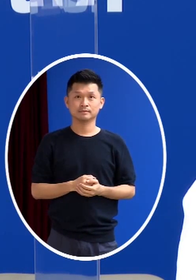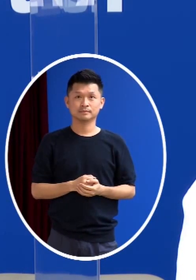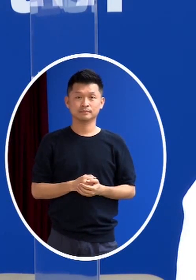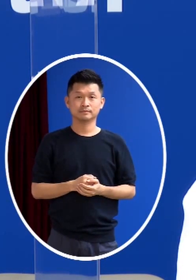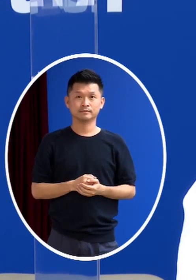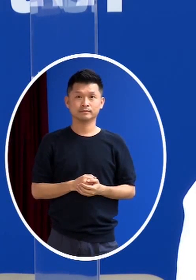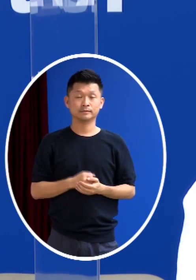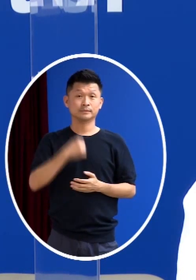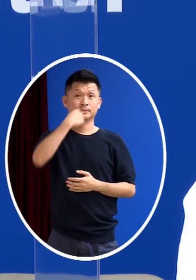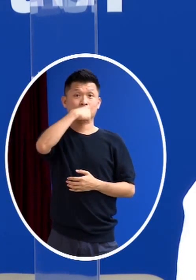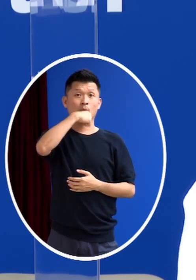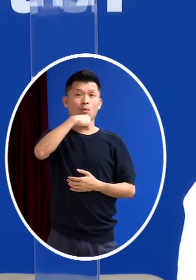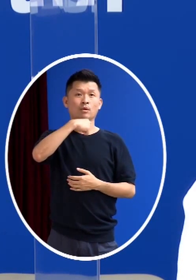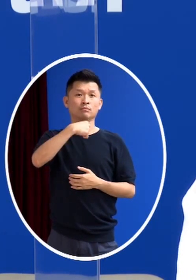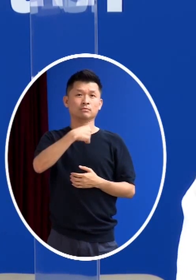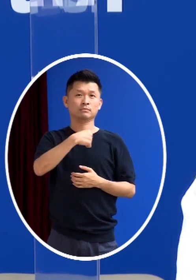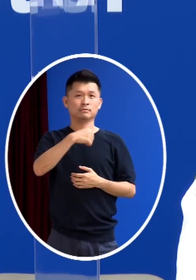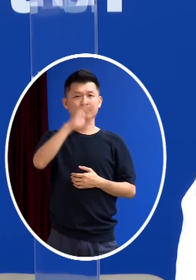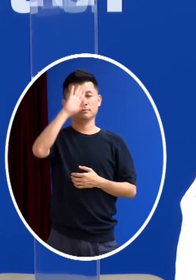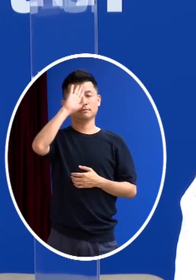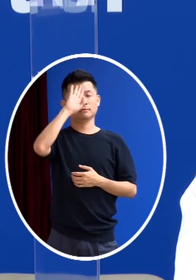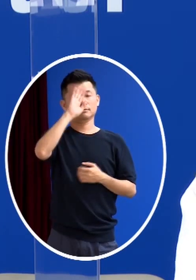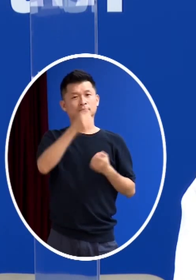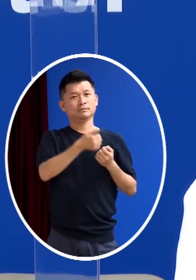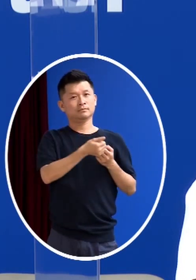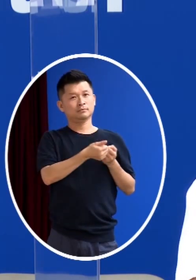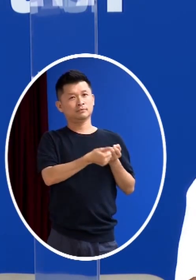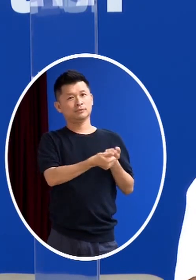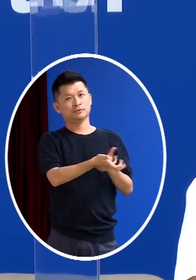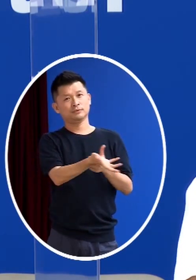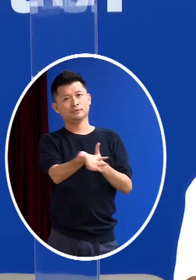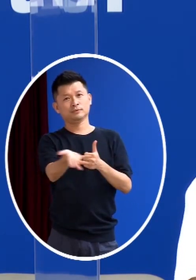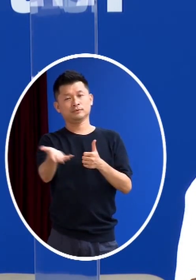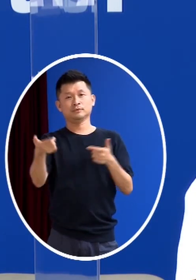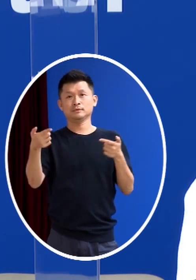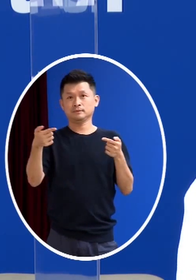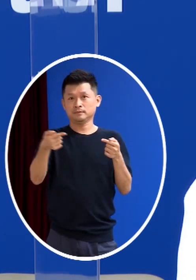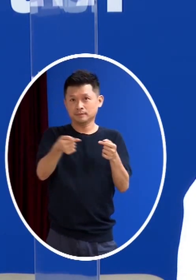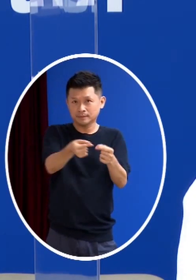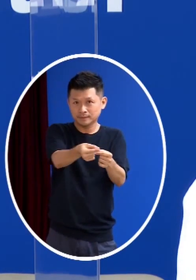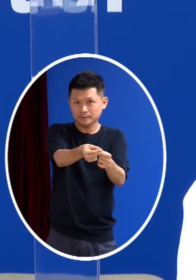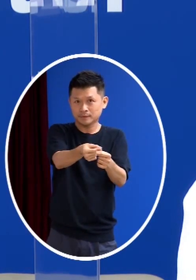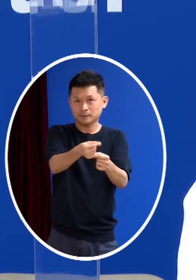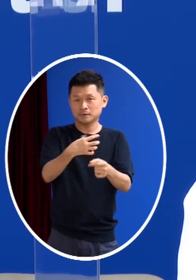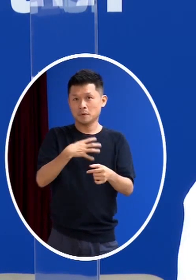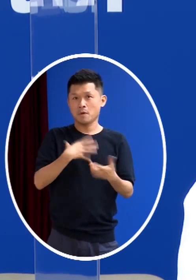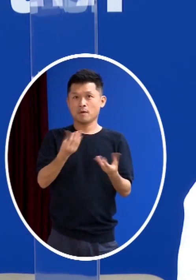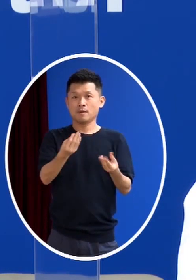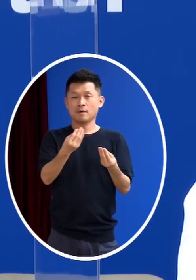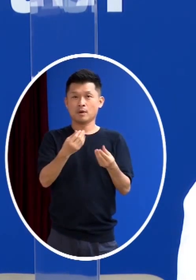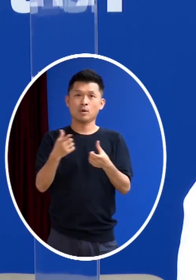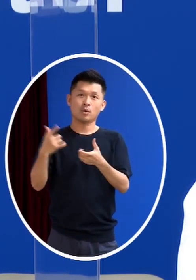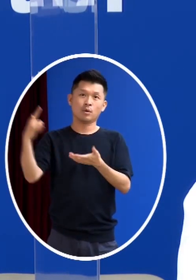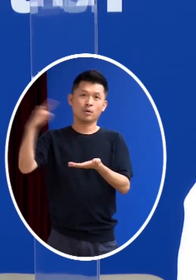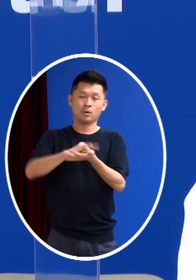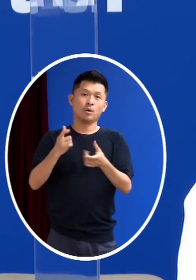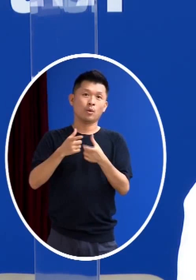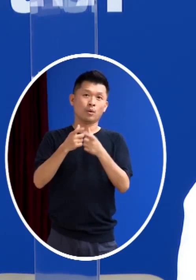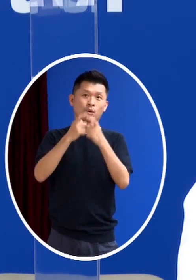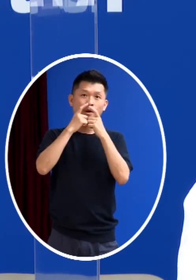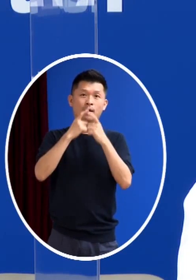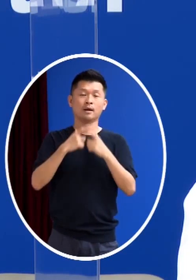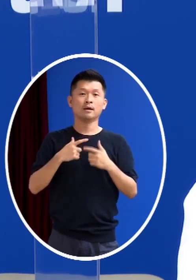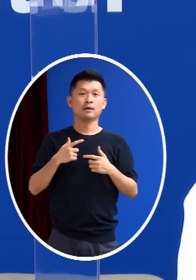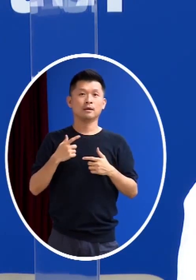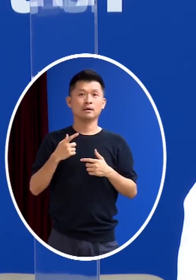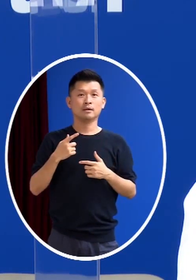因为国内的疫情风险比较相对低之后，就回来之后就可以比较可以放这